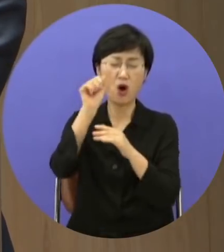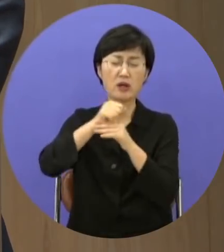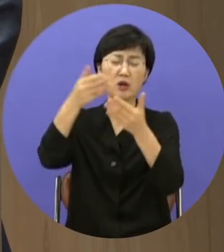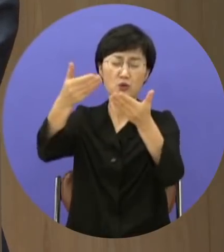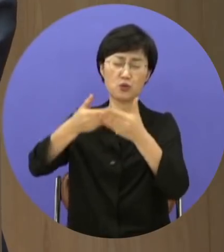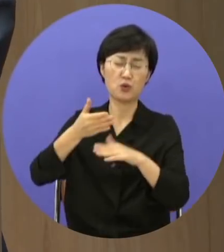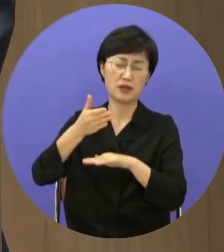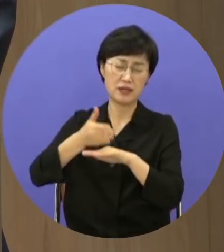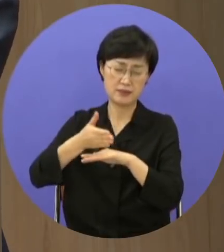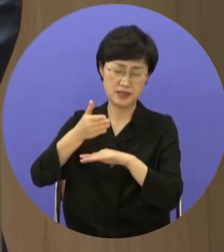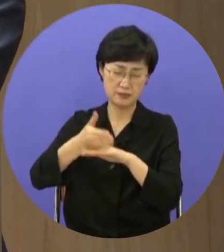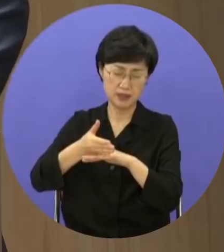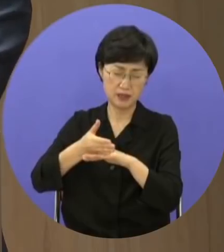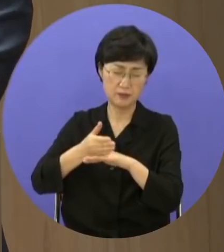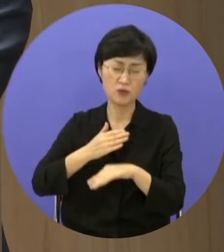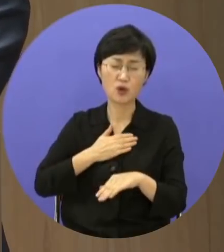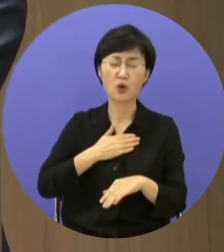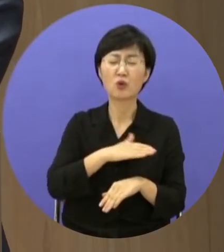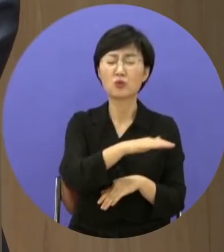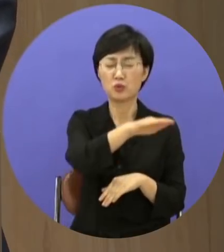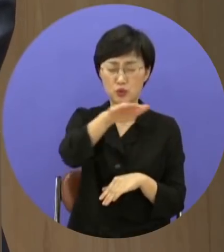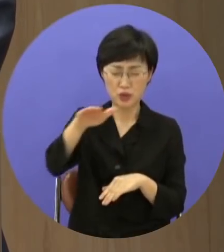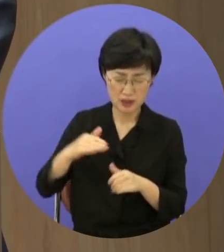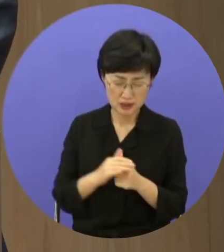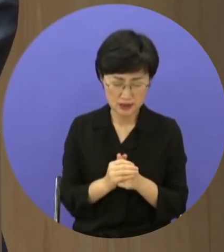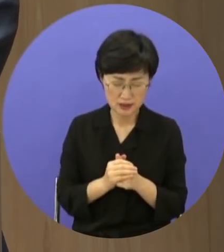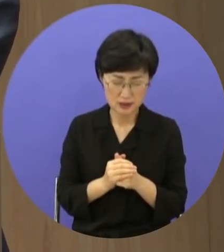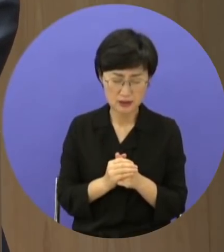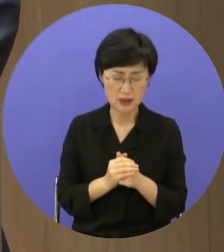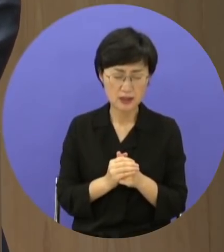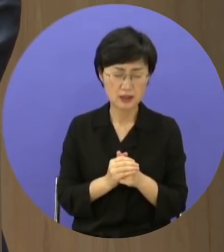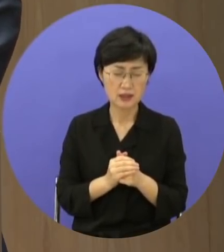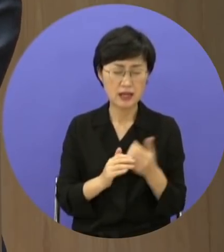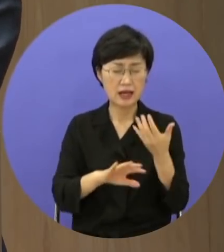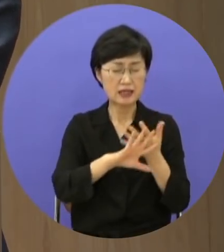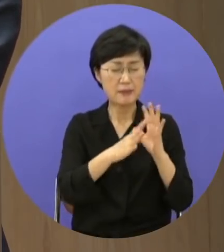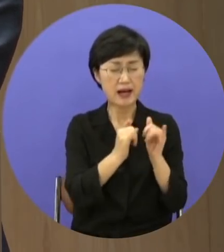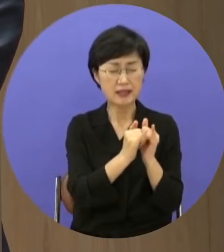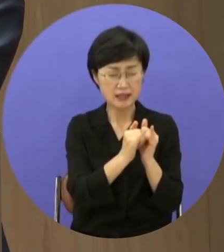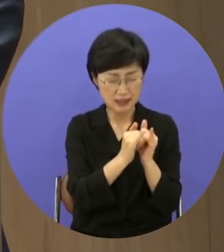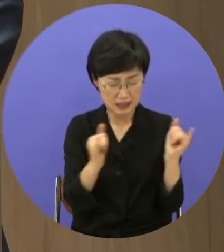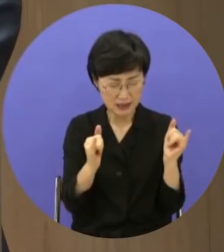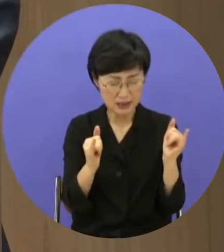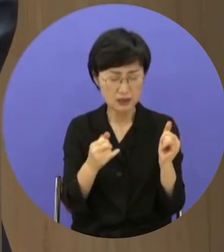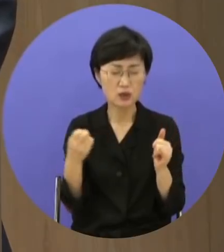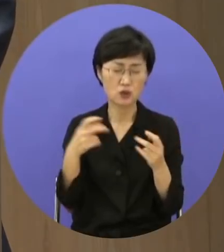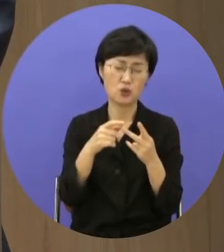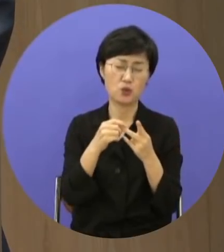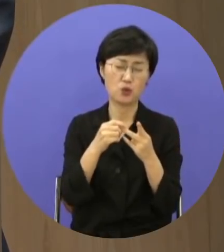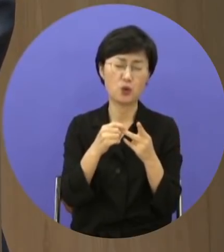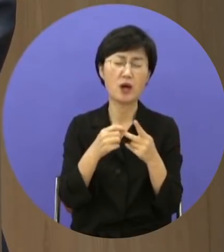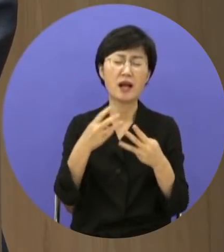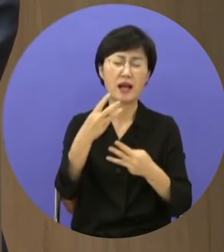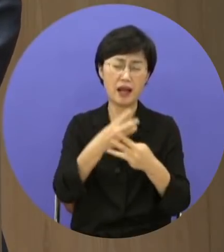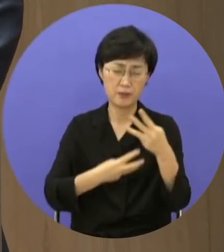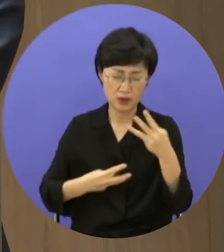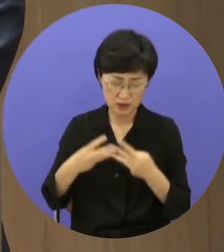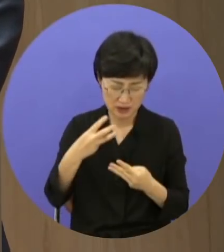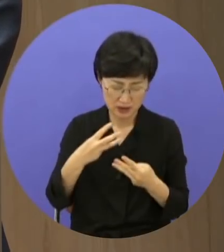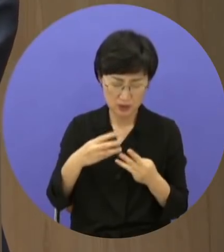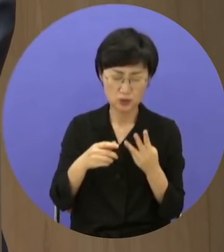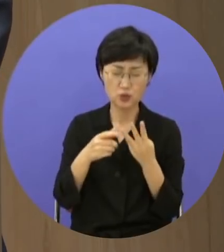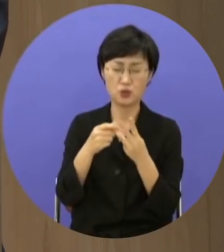잃어버린 이방인의 뜰 기도의 뜰 렘넌트의 뜰을 회복하는 모든 교회로